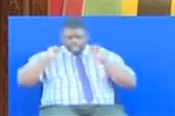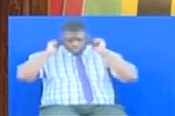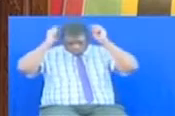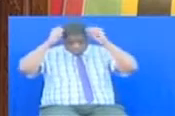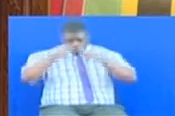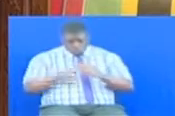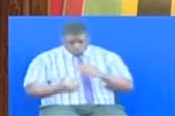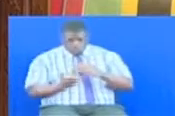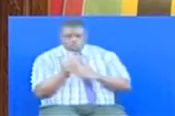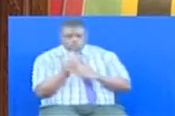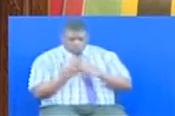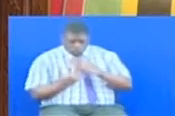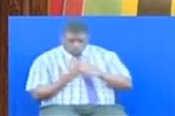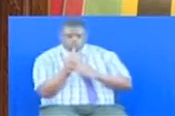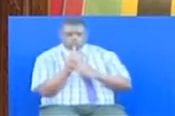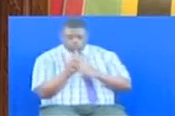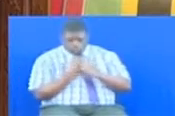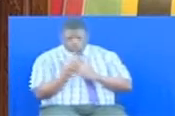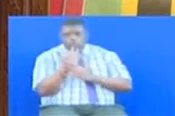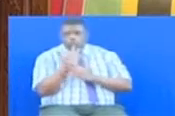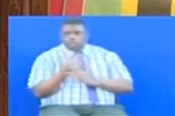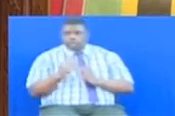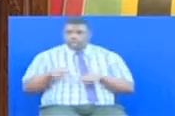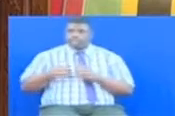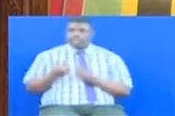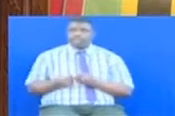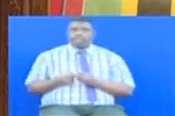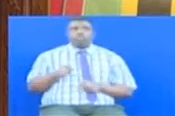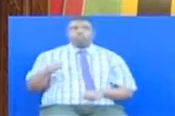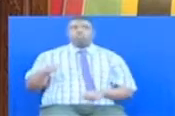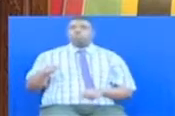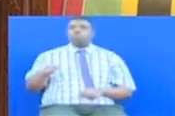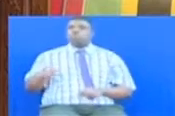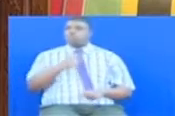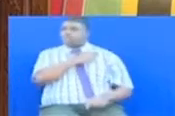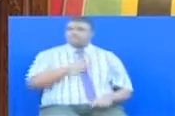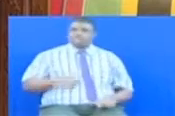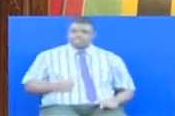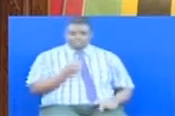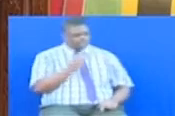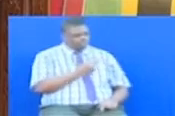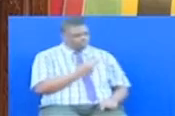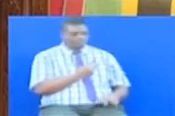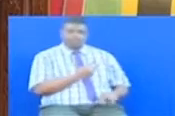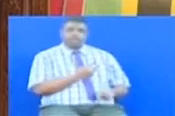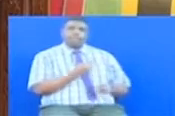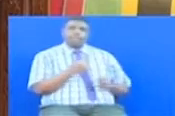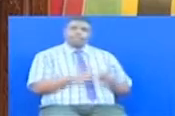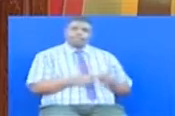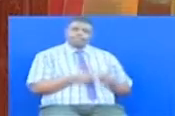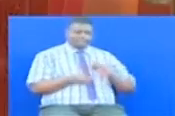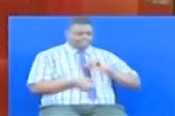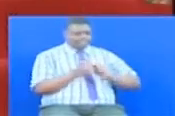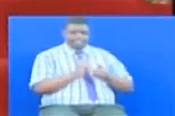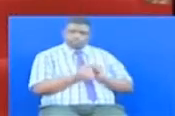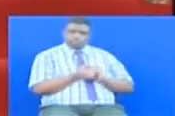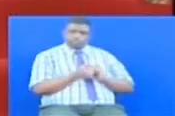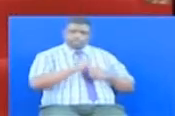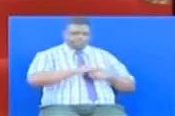Lakini rais huyu hakuona tu mbali kwenye swala zima la